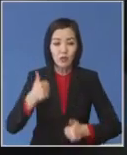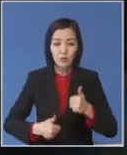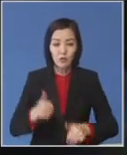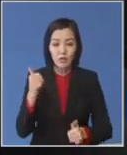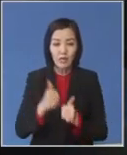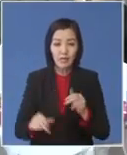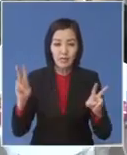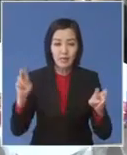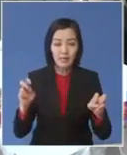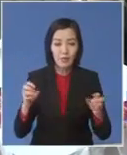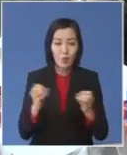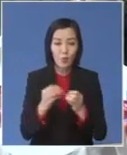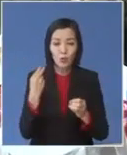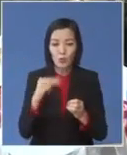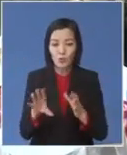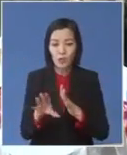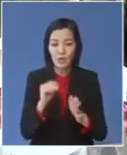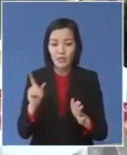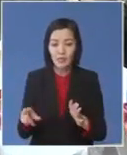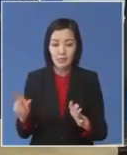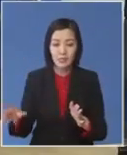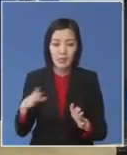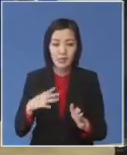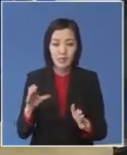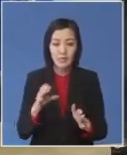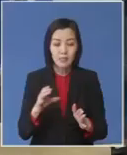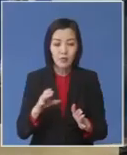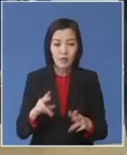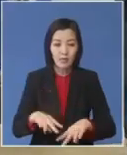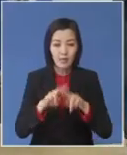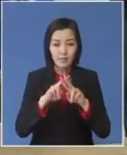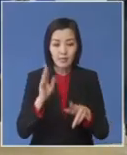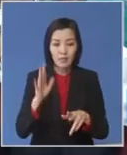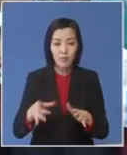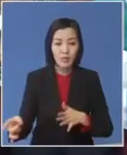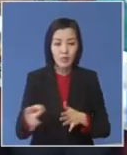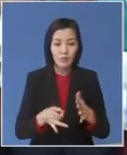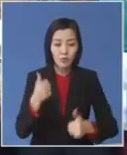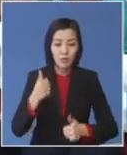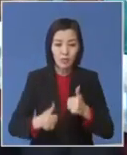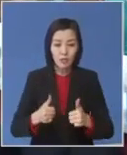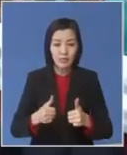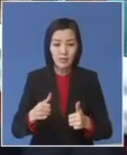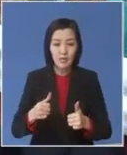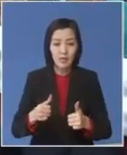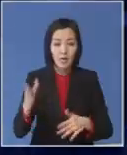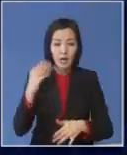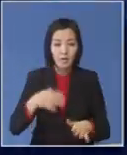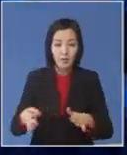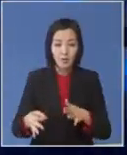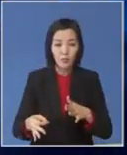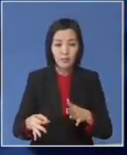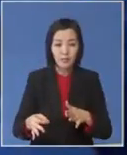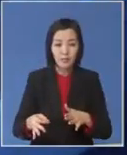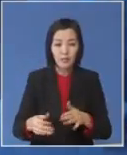әр аталымның 10 үздіктері анықталды. Енді олар сәуір айында Астанада өтетін республикалық кезеңде өңір намысын қорғайды.